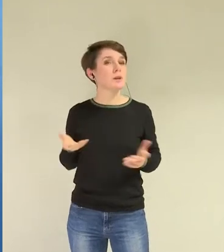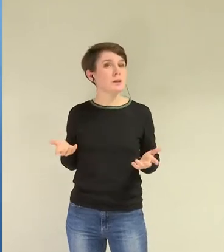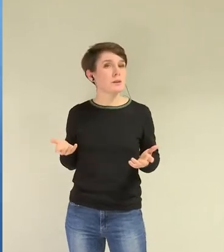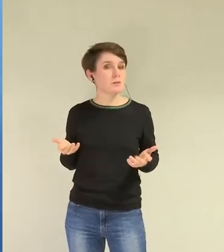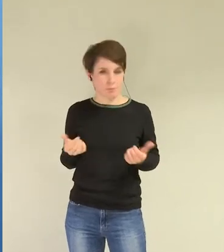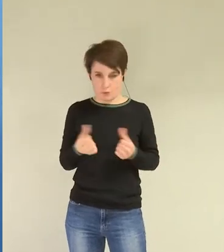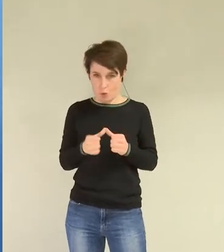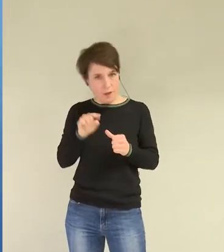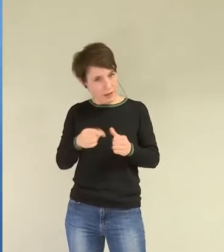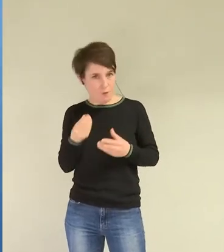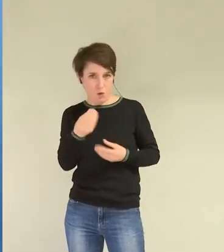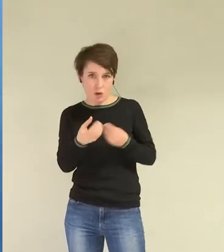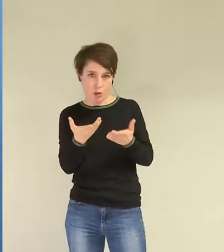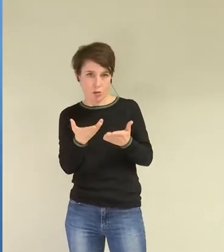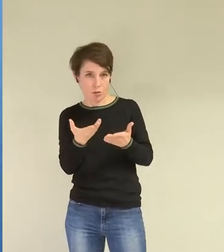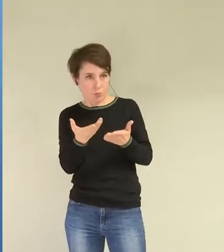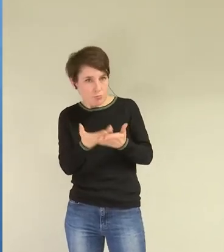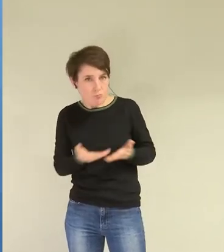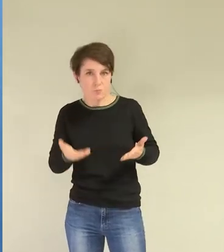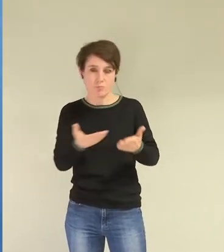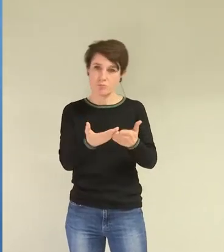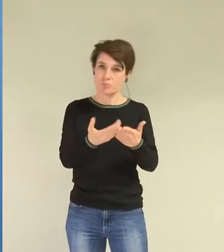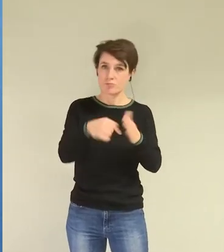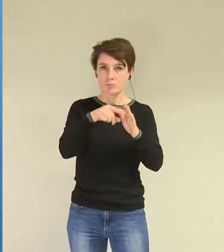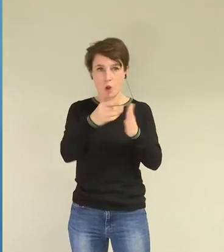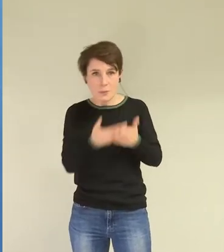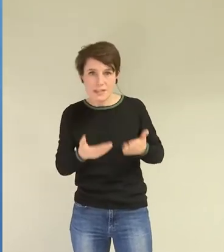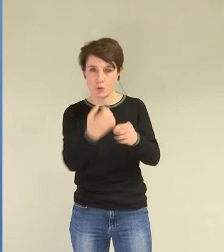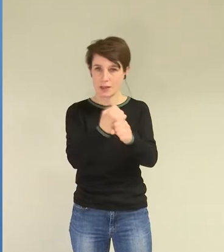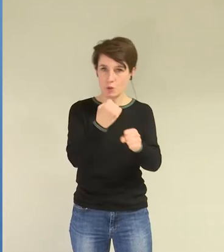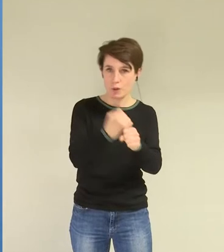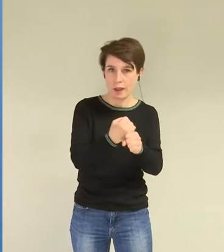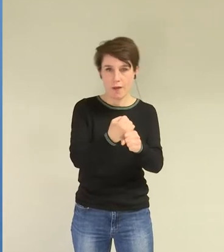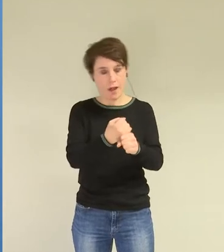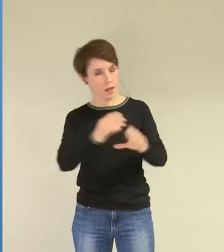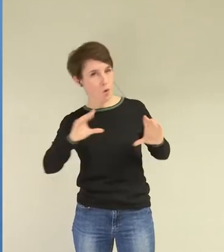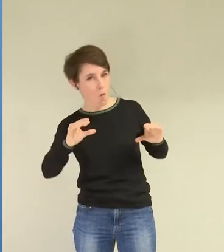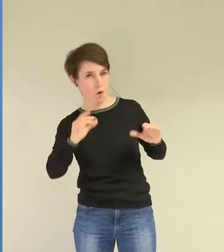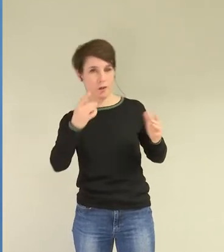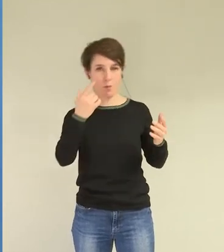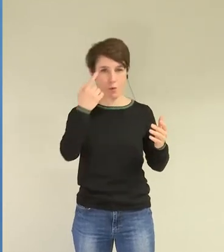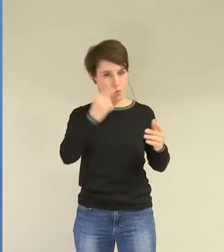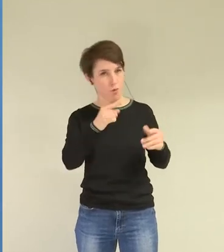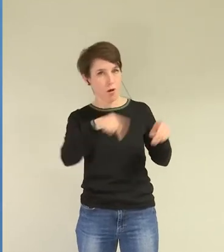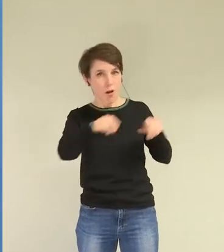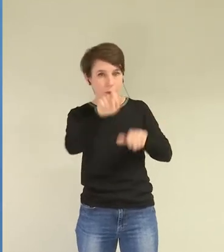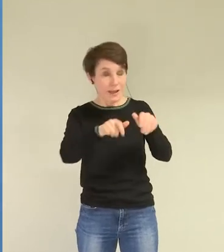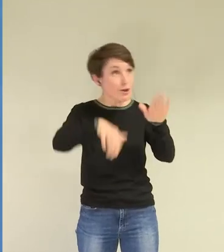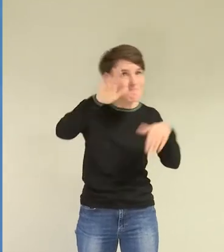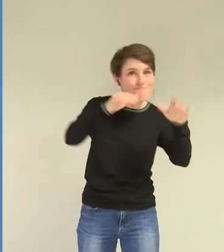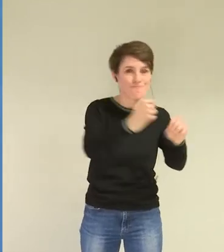d'exercice qui facilite les vocations la psychiatrie et en la spécialité la moins choisis par les étudiants en médecine aujourd'hui